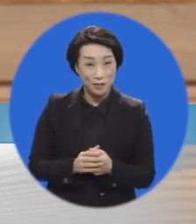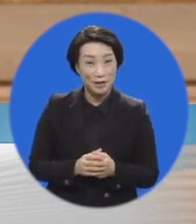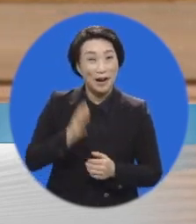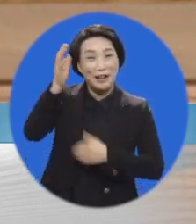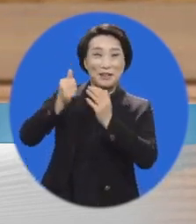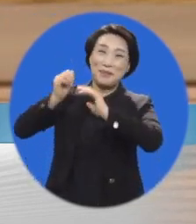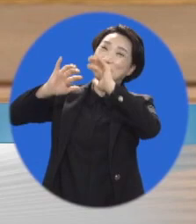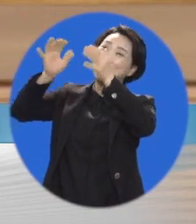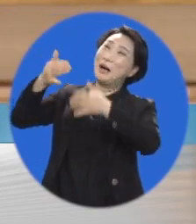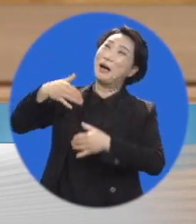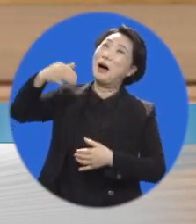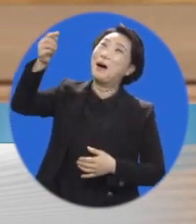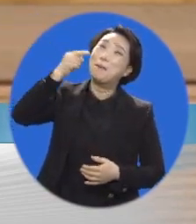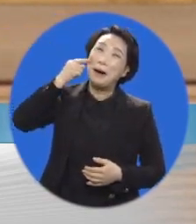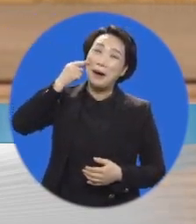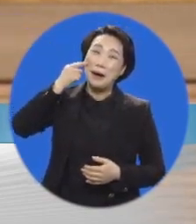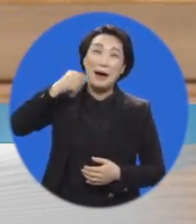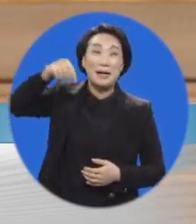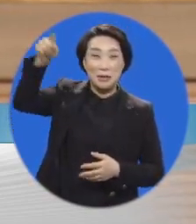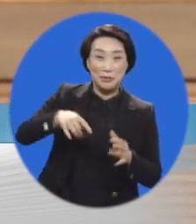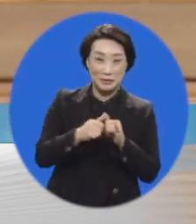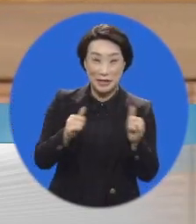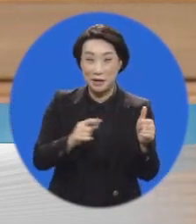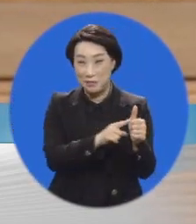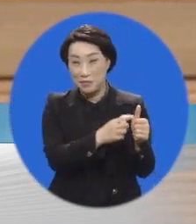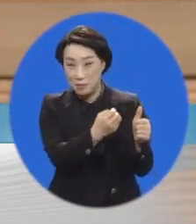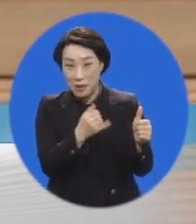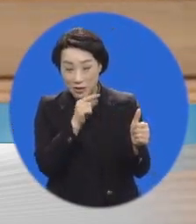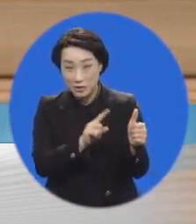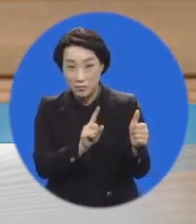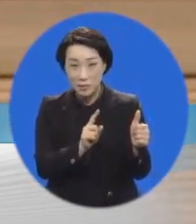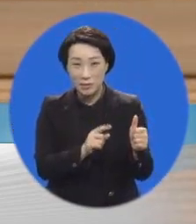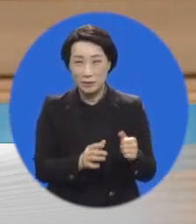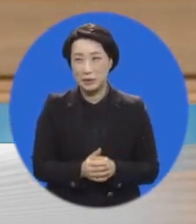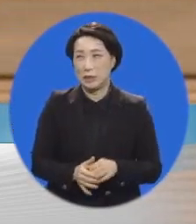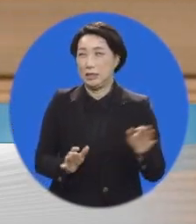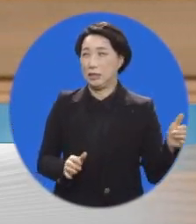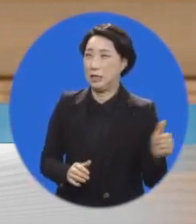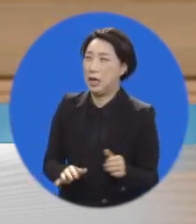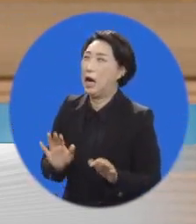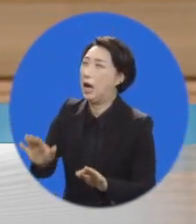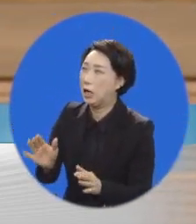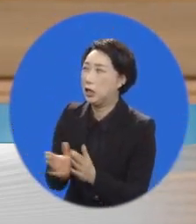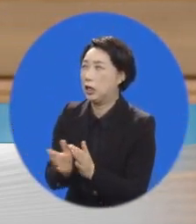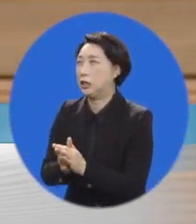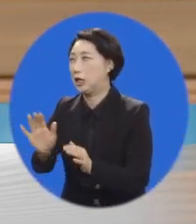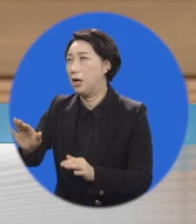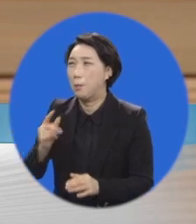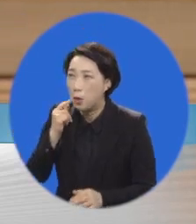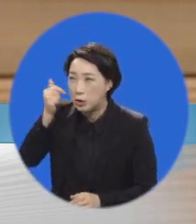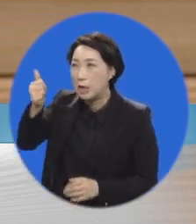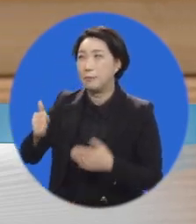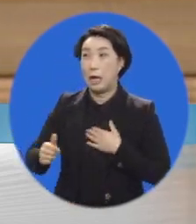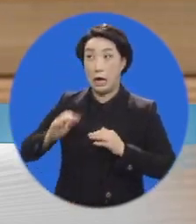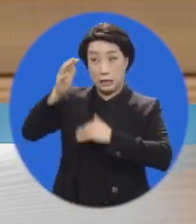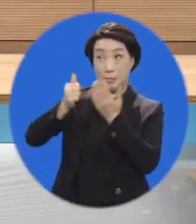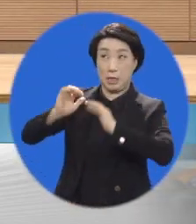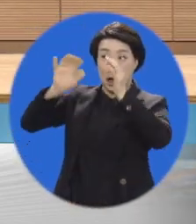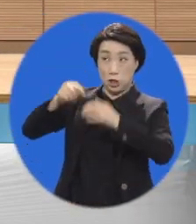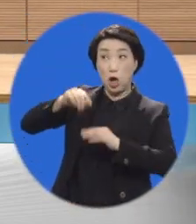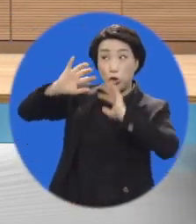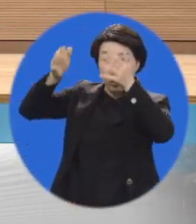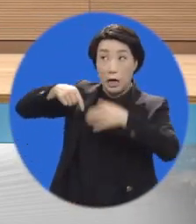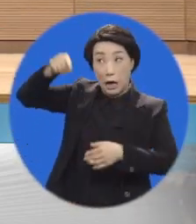하늘나라에 갔다 오신 분들 가끔 그래. 윤 목사님 제가 하늘나라 갔는데요.